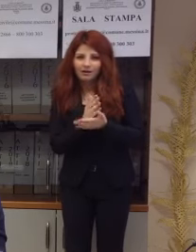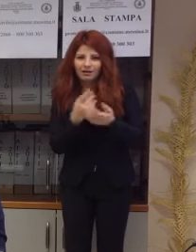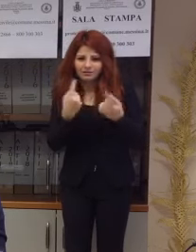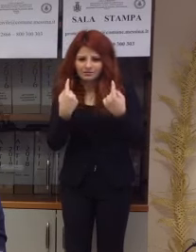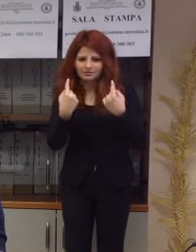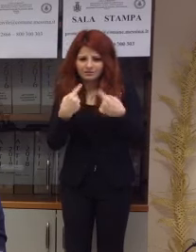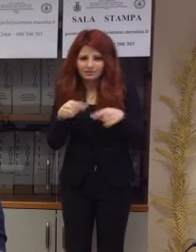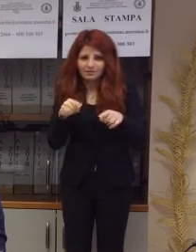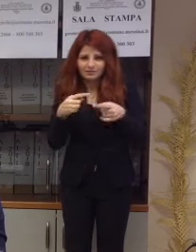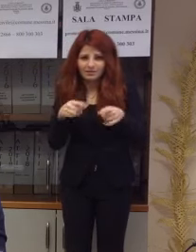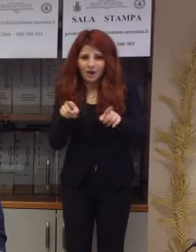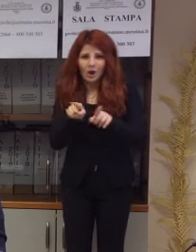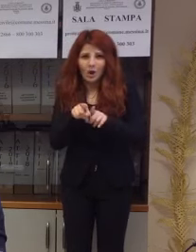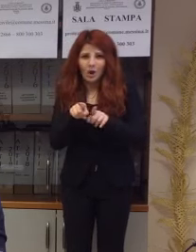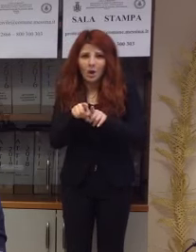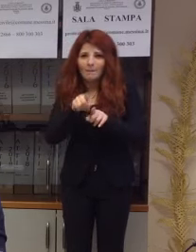prenditori,